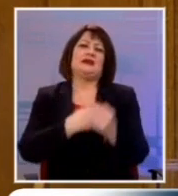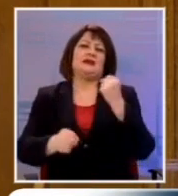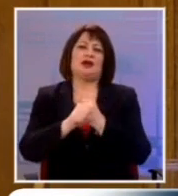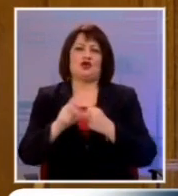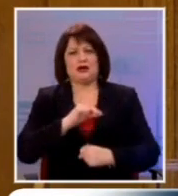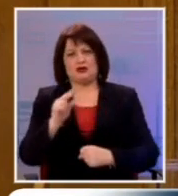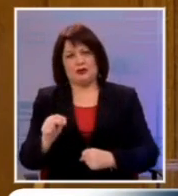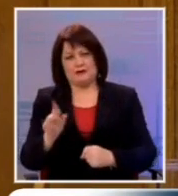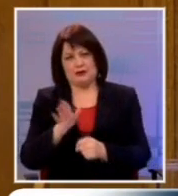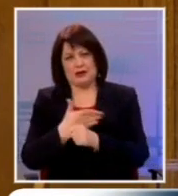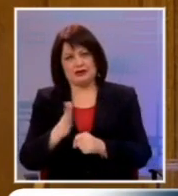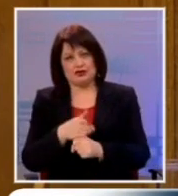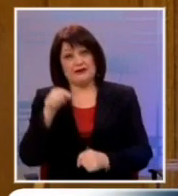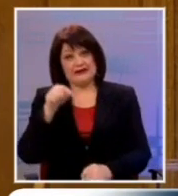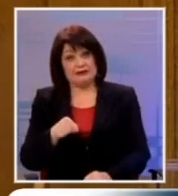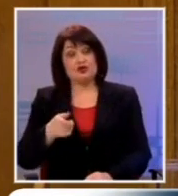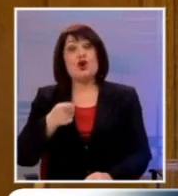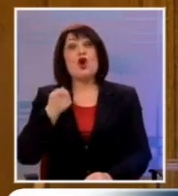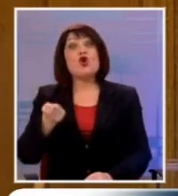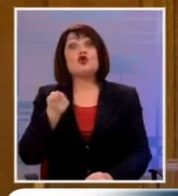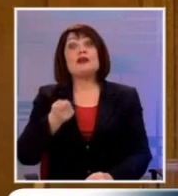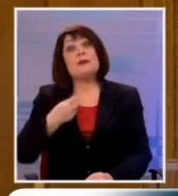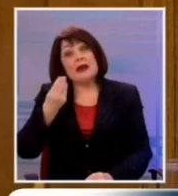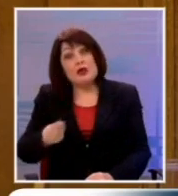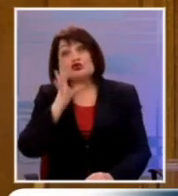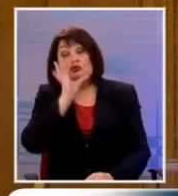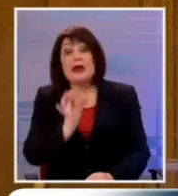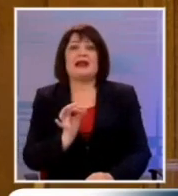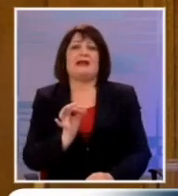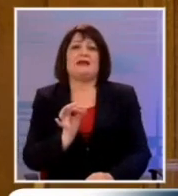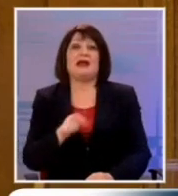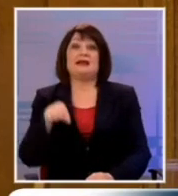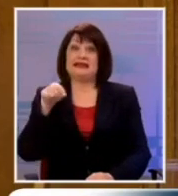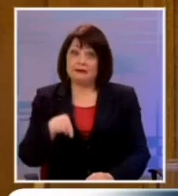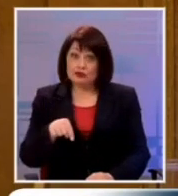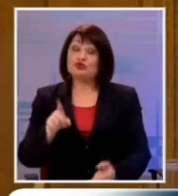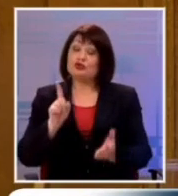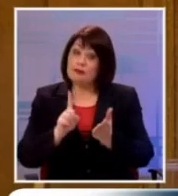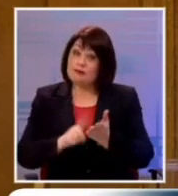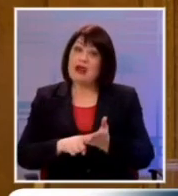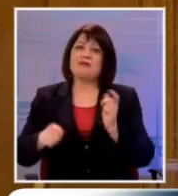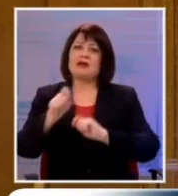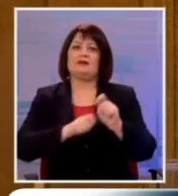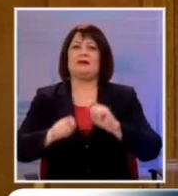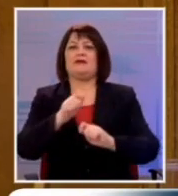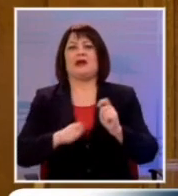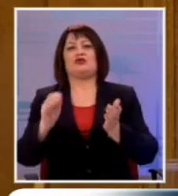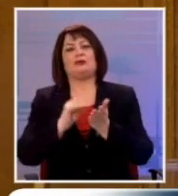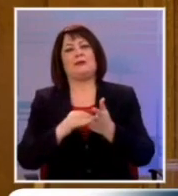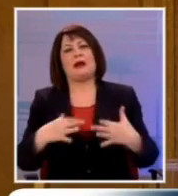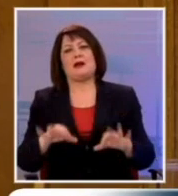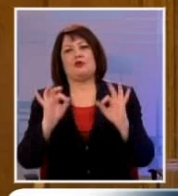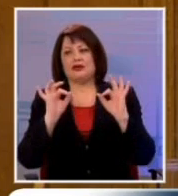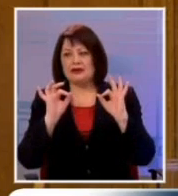χρόνια. Σ' αυτούς χρωστάμε την αλήθεια. Σ' αυτούς χρωστάμε την επανόρθωση. Από